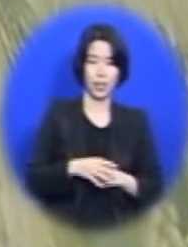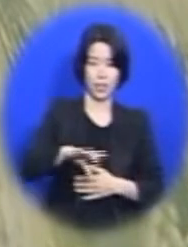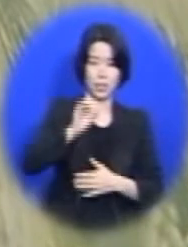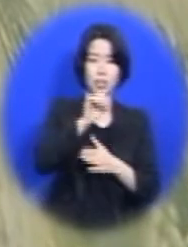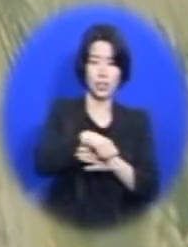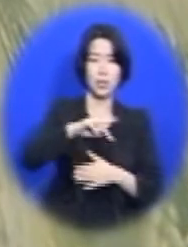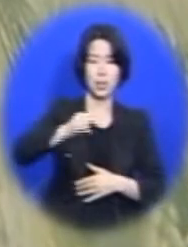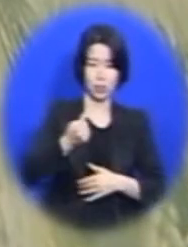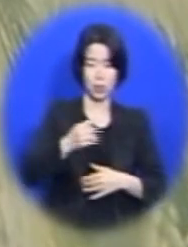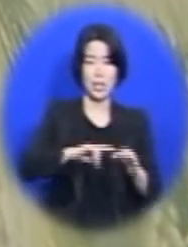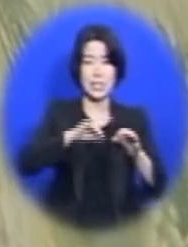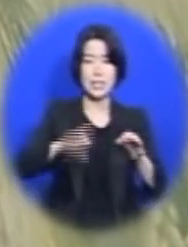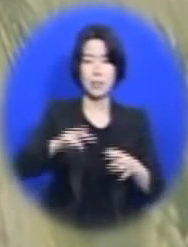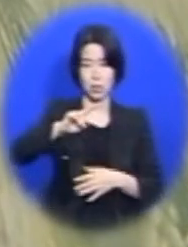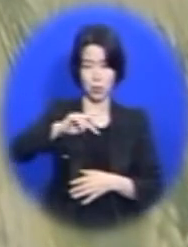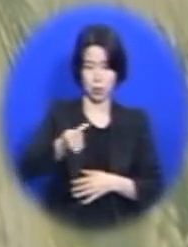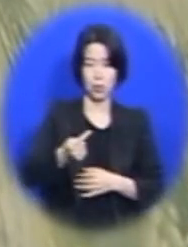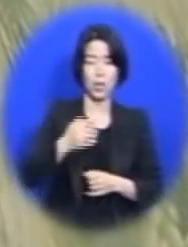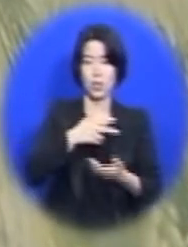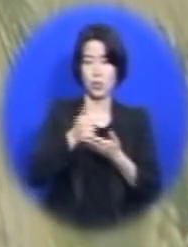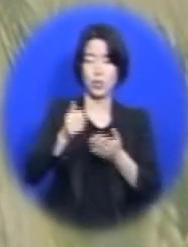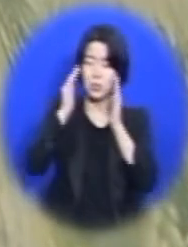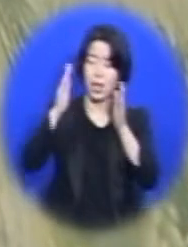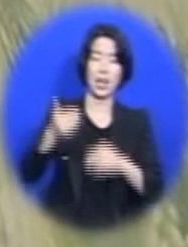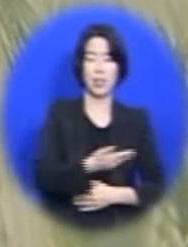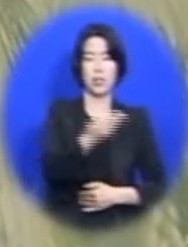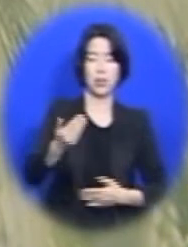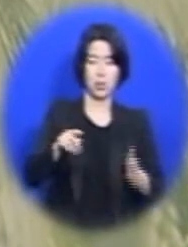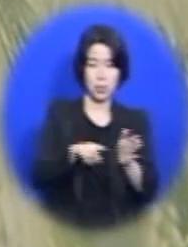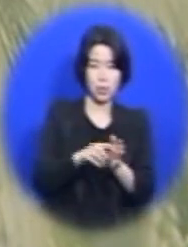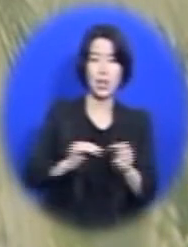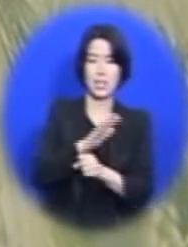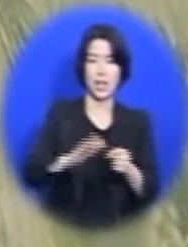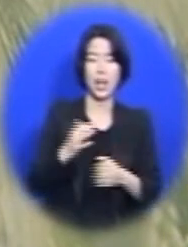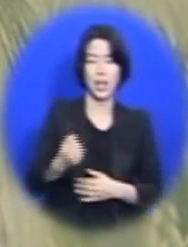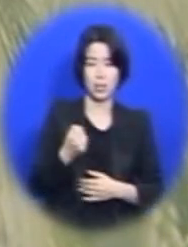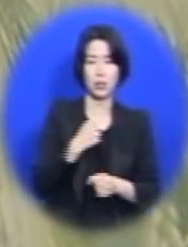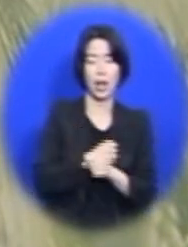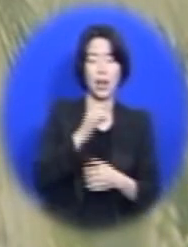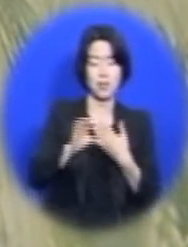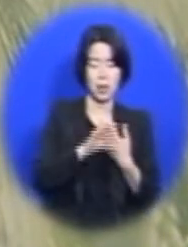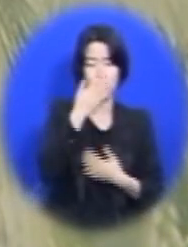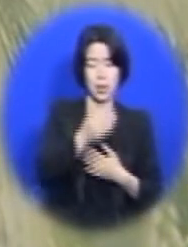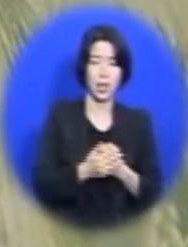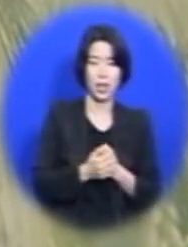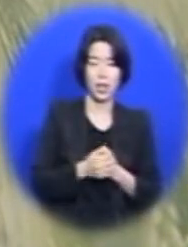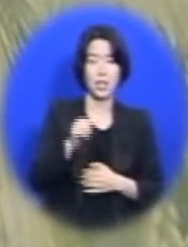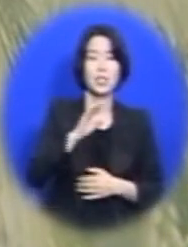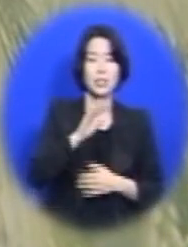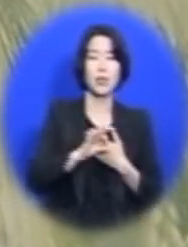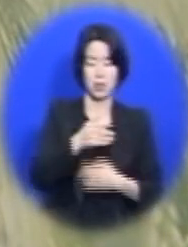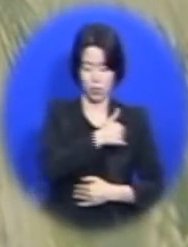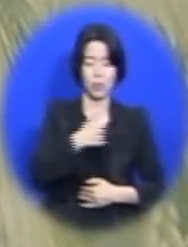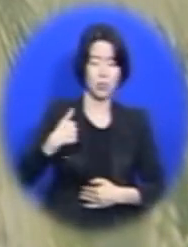열매도 십일조도 주님을 향한 여러분의 믿음과 사랑으로 하는 것입니다. 그러면